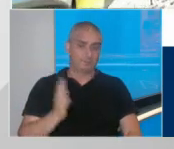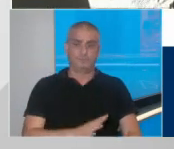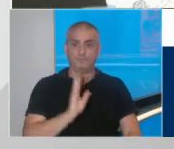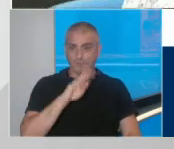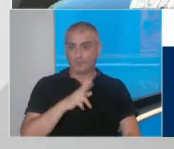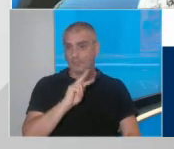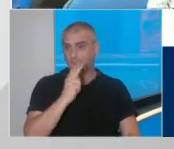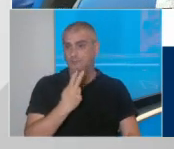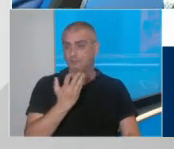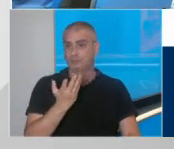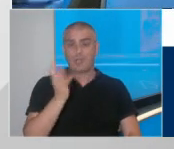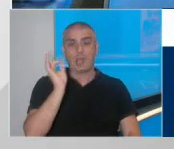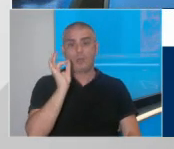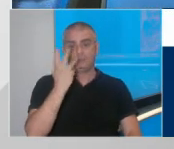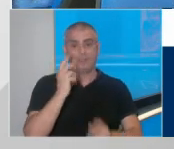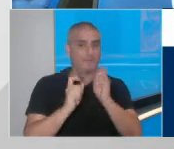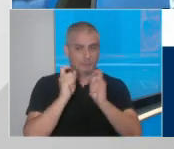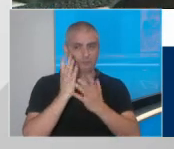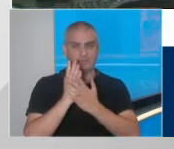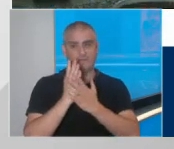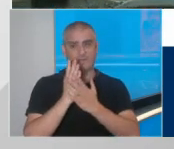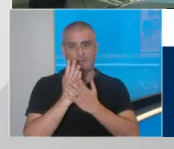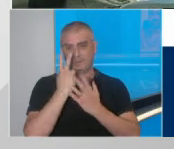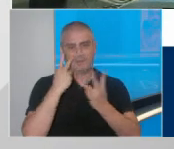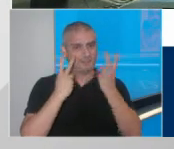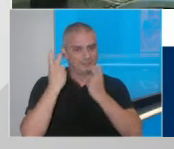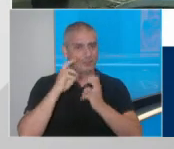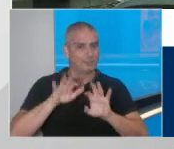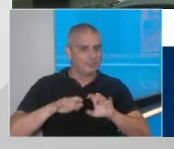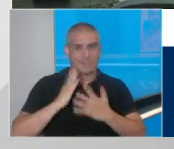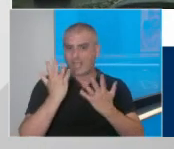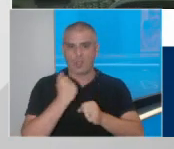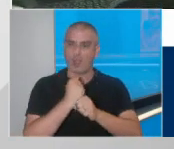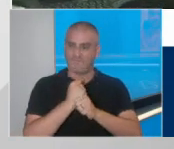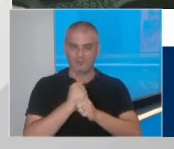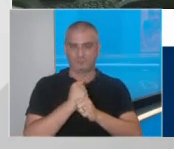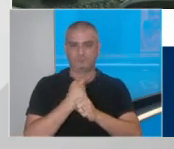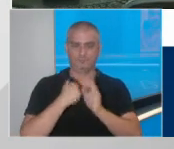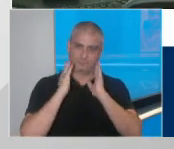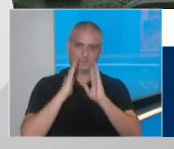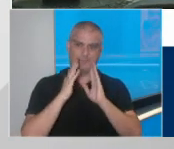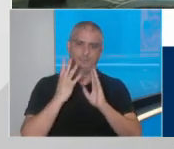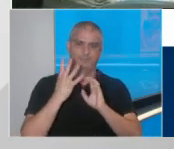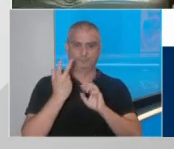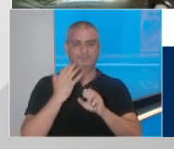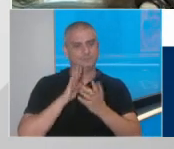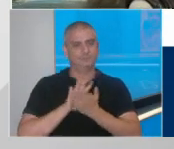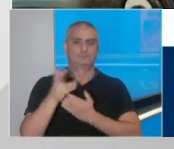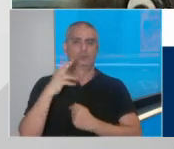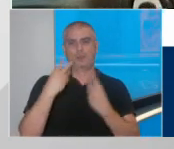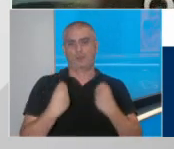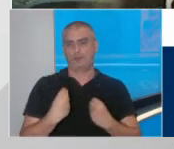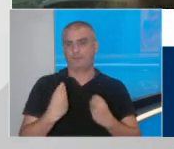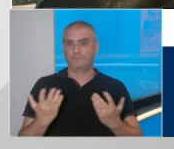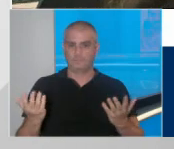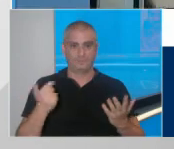וגם מצד שני, שאחוז ניכר מהאנשים כבר התנסו במערכות ובהצבעה הזאת, אז אנחנו מאמינים שזה ילך אפילו חלק יותר,